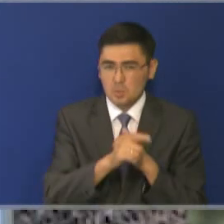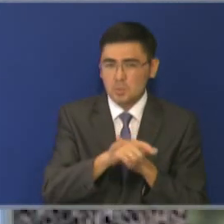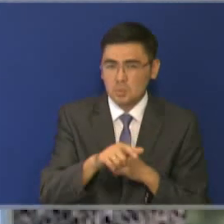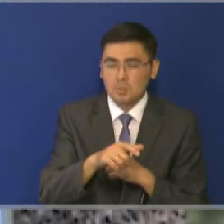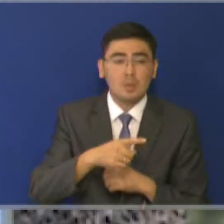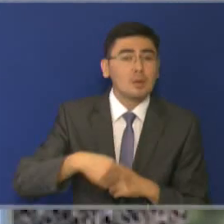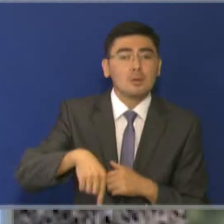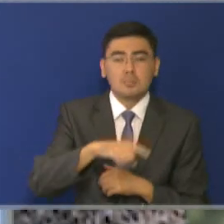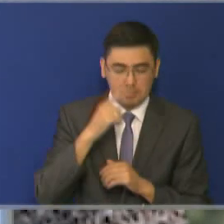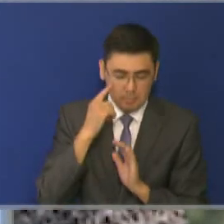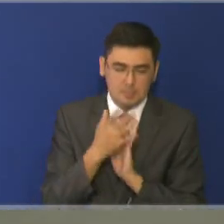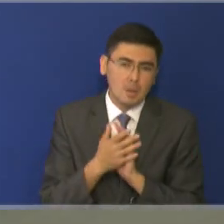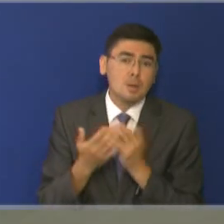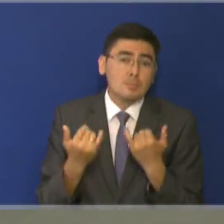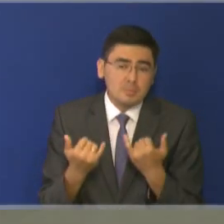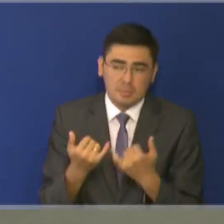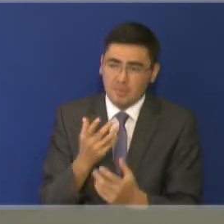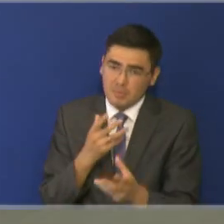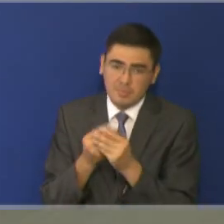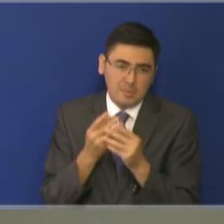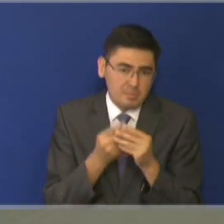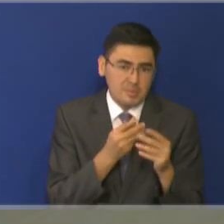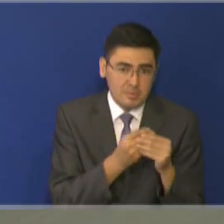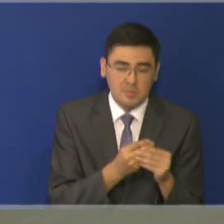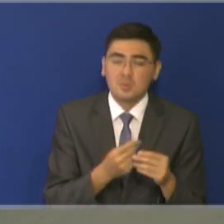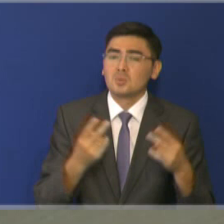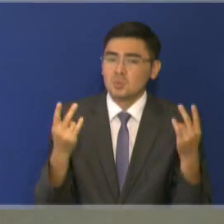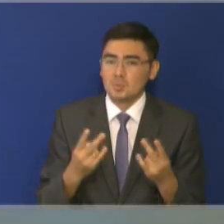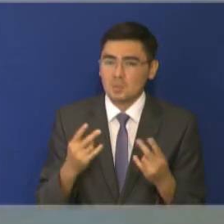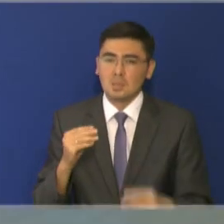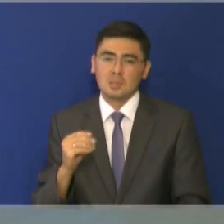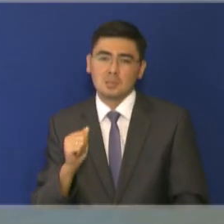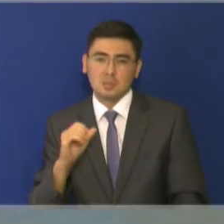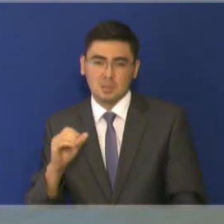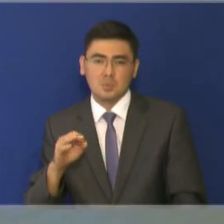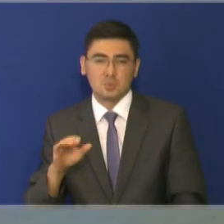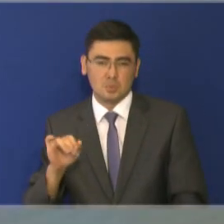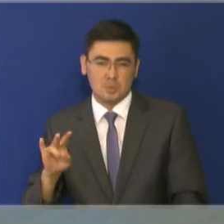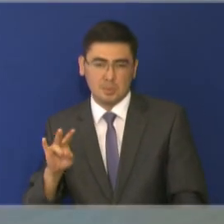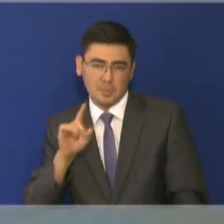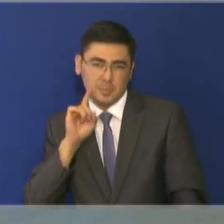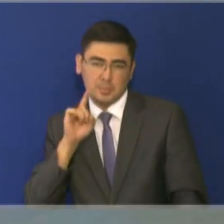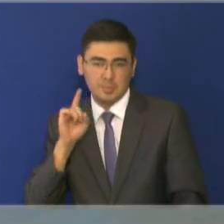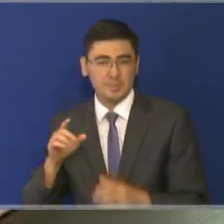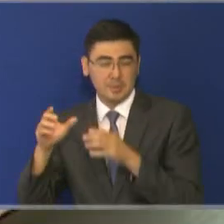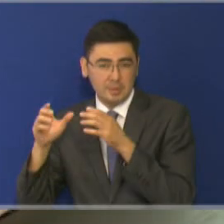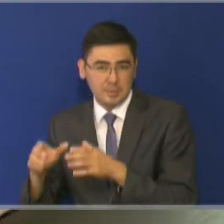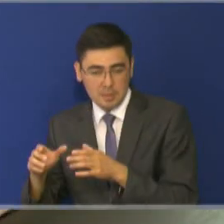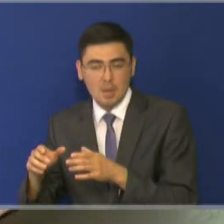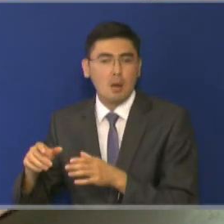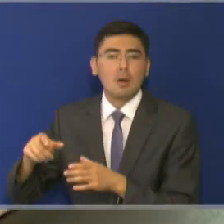біргеміз қағидасын ұстануы аса маңызды. Мәселен, Жас Отан Жастар қанаты облыстық филиалының еріктілері